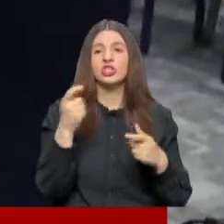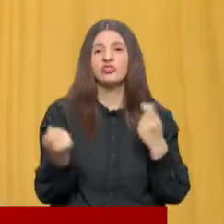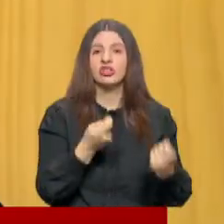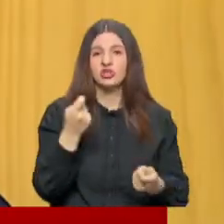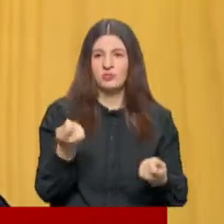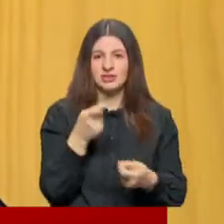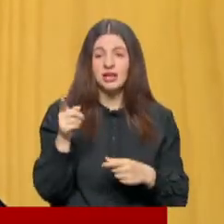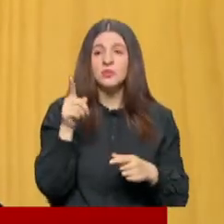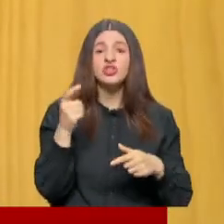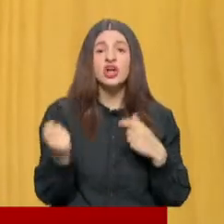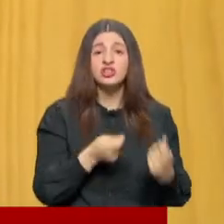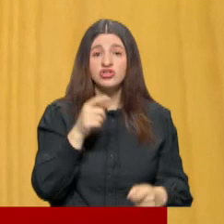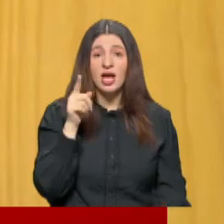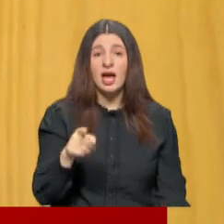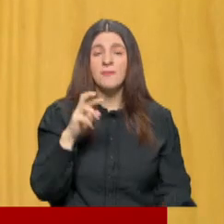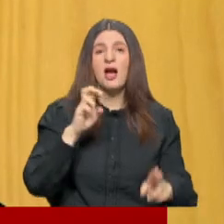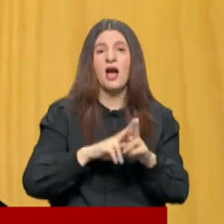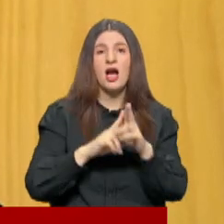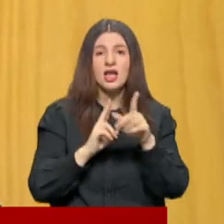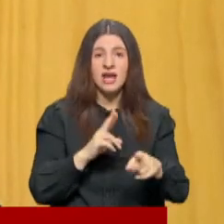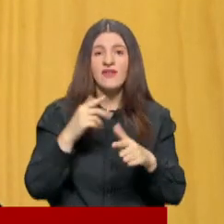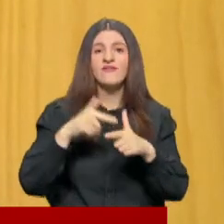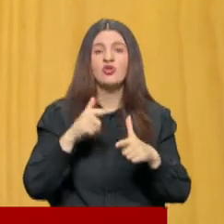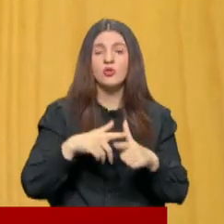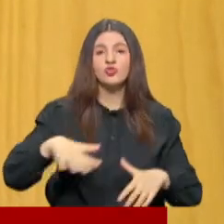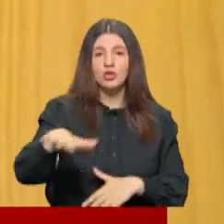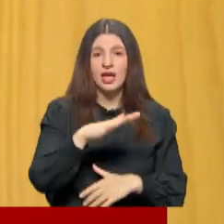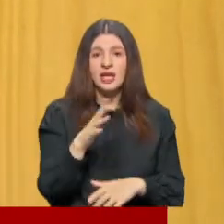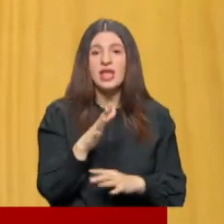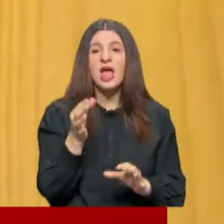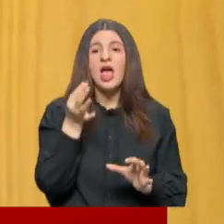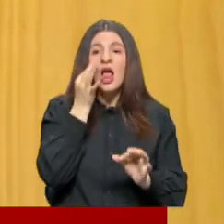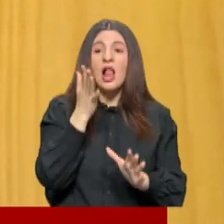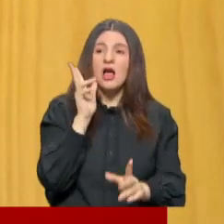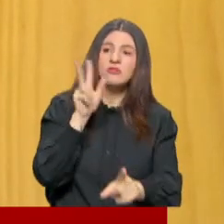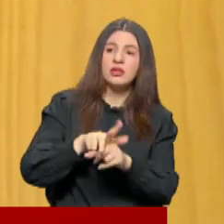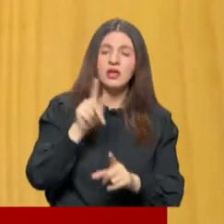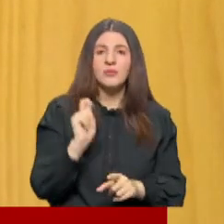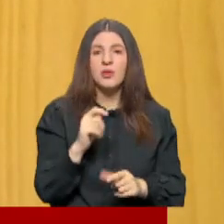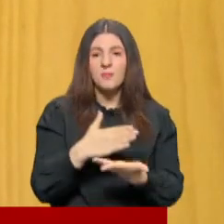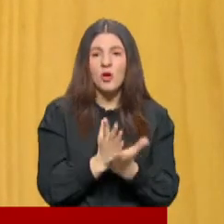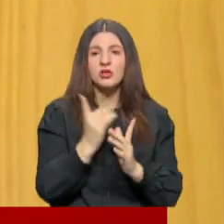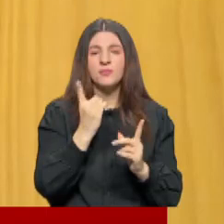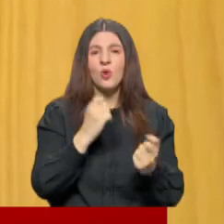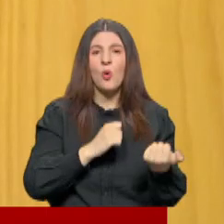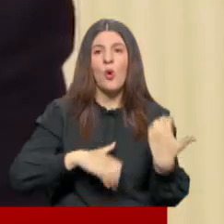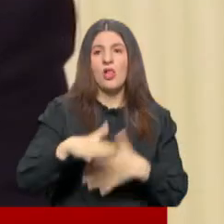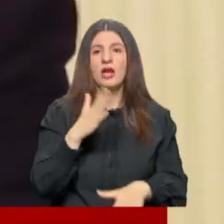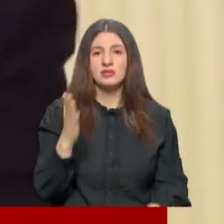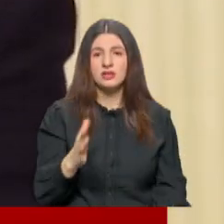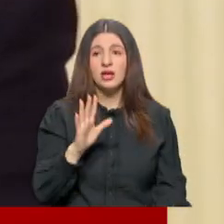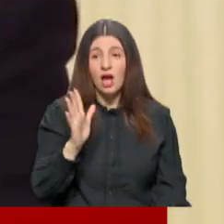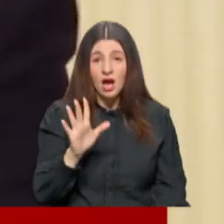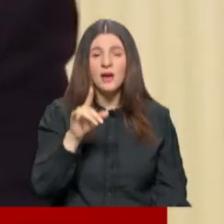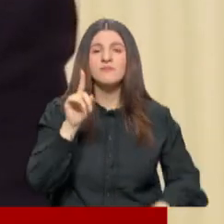meselesi çalışmayı bu çalıştaya PKK'lıların ve fetö'cülerin aleni katılımı bölücü bir provokasyondur